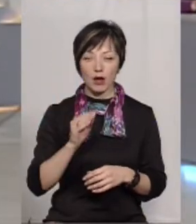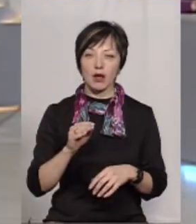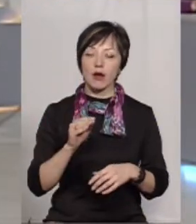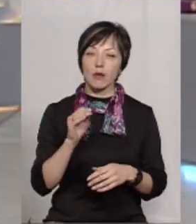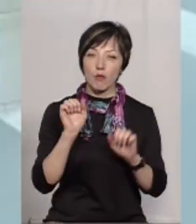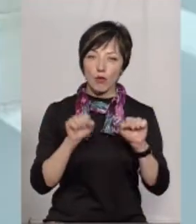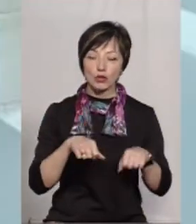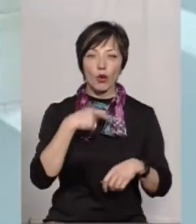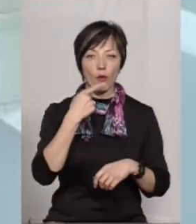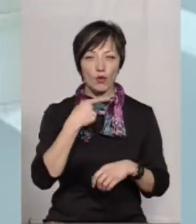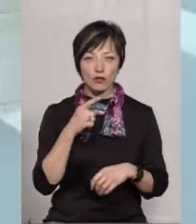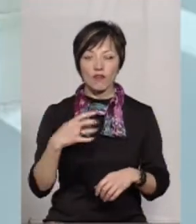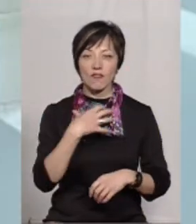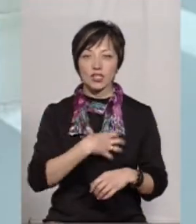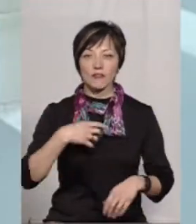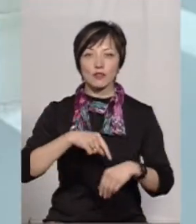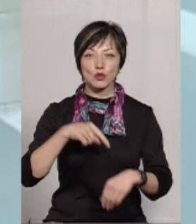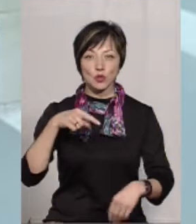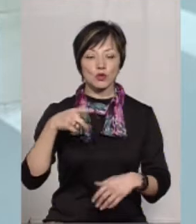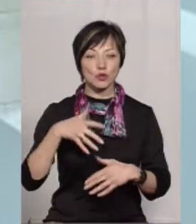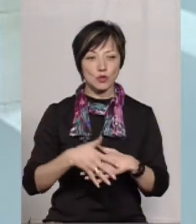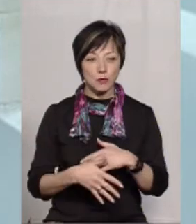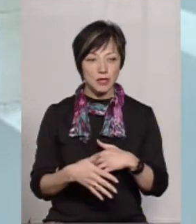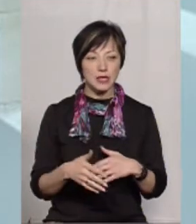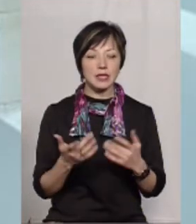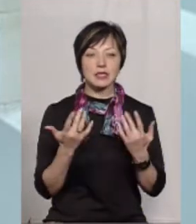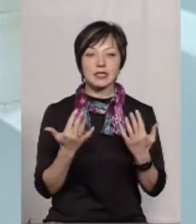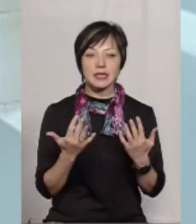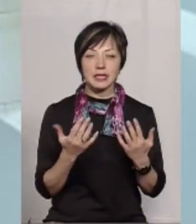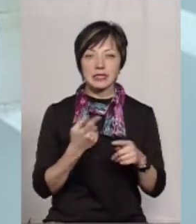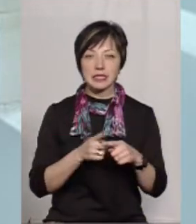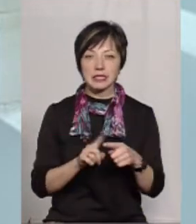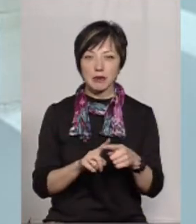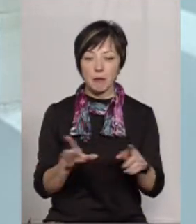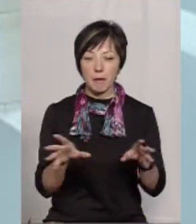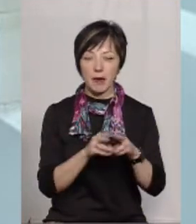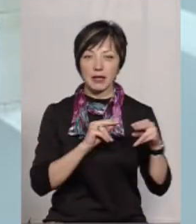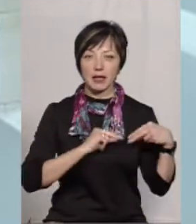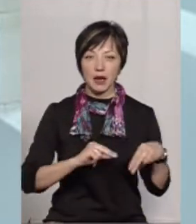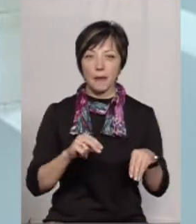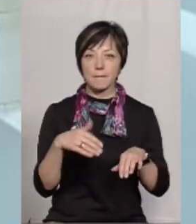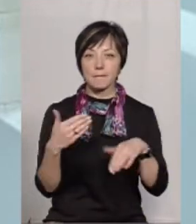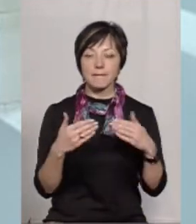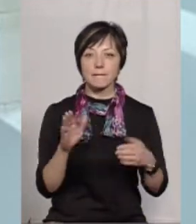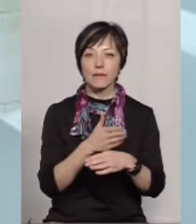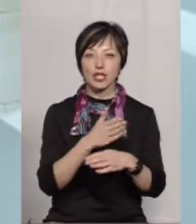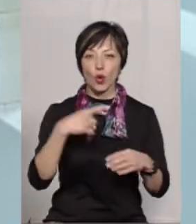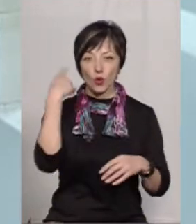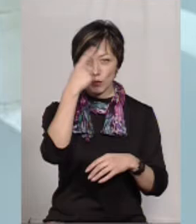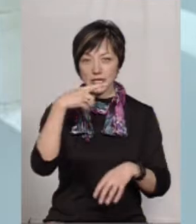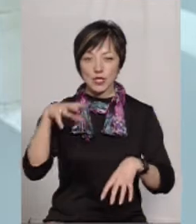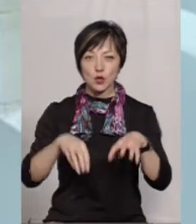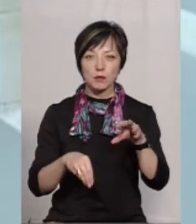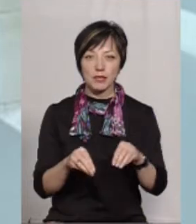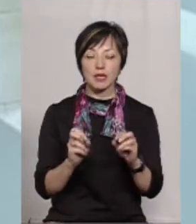йде про те, що важливо відчути і зрозуміти, наскільки з цим партнером існує міжсобистісна сумісність.